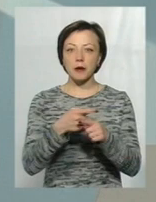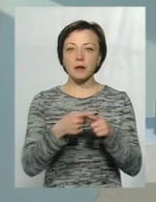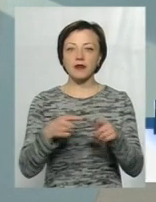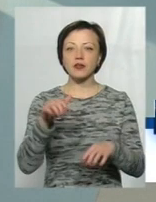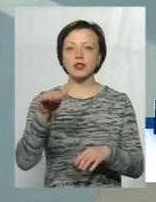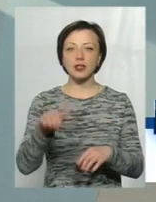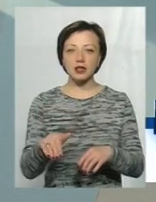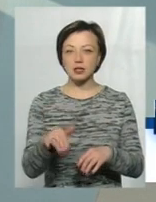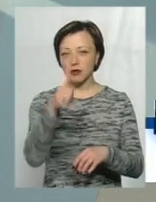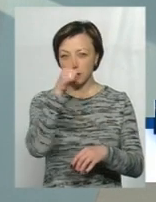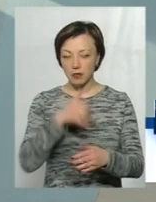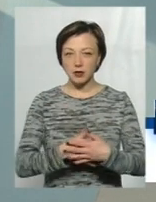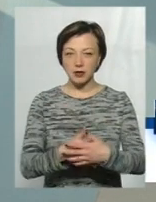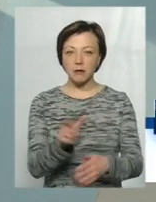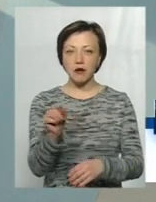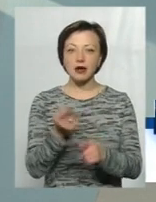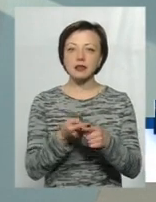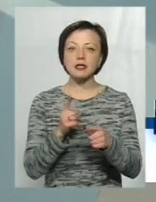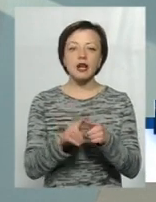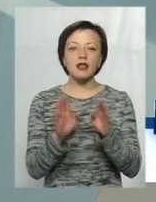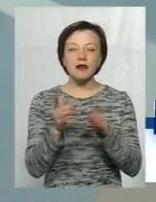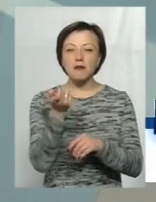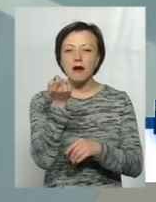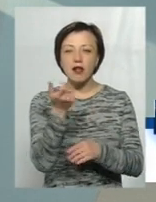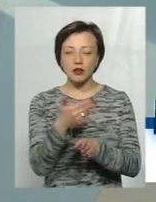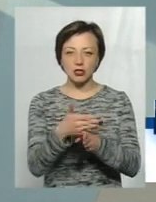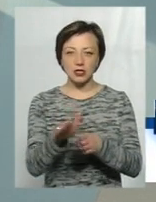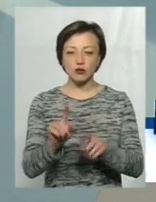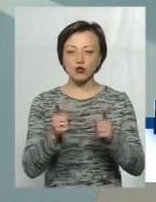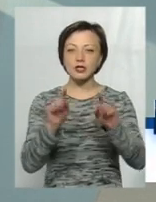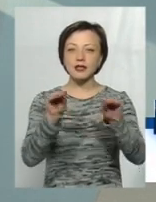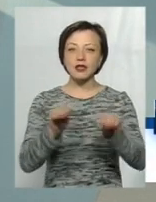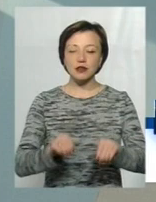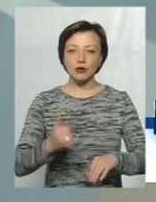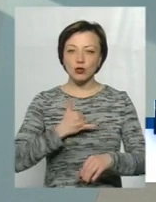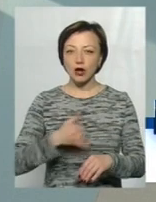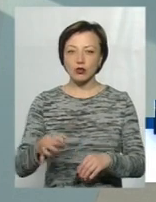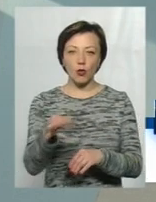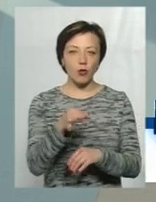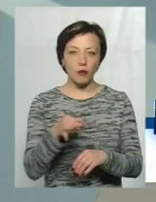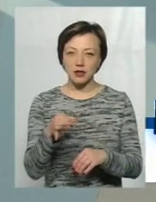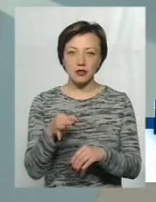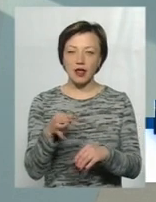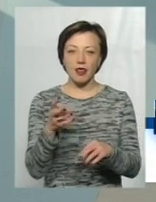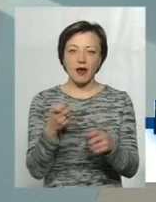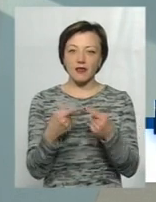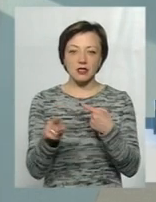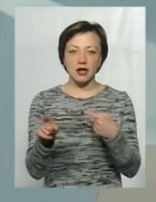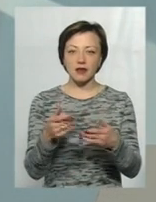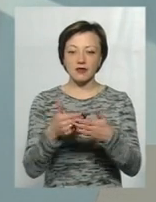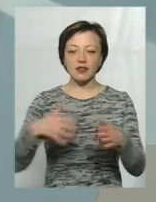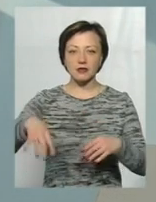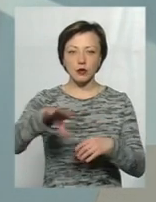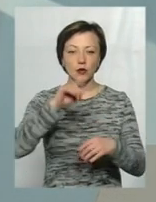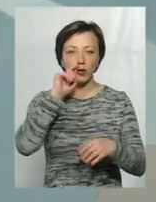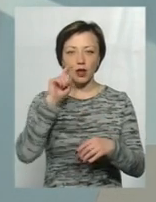я думаю, що це верхівка айсберга, тому що статистика в нашій області, ми не відрізняємося від популяції в Україні,